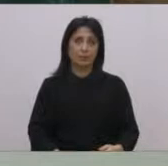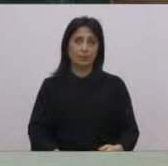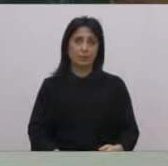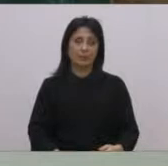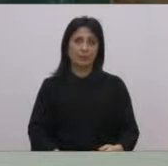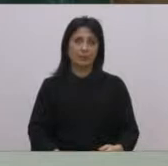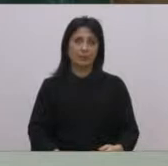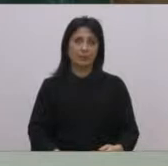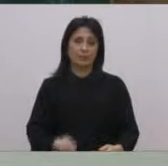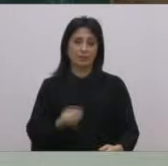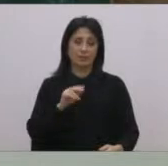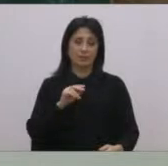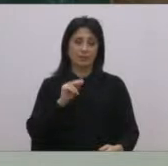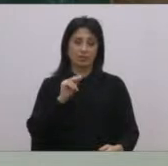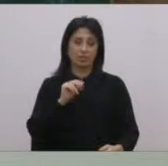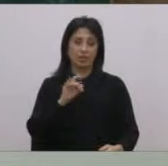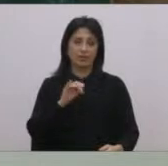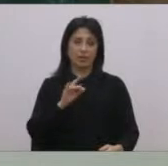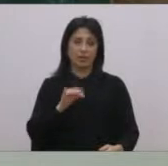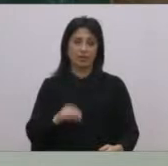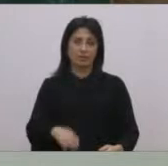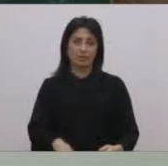ქავტონ თამარ ჩარკვიანი.